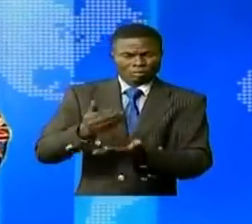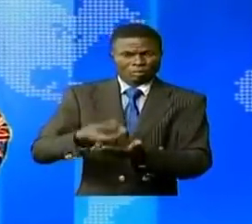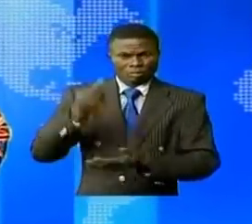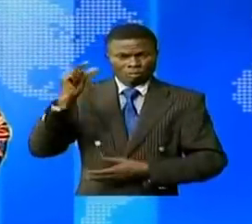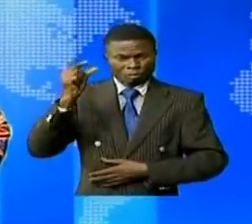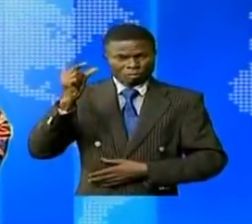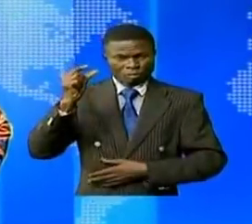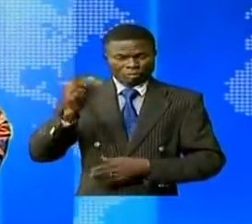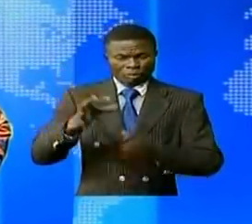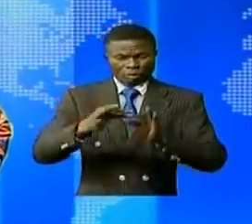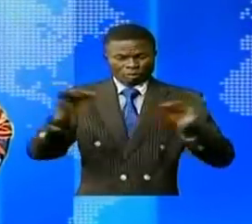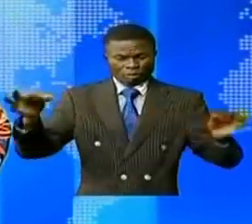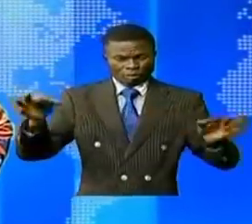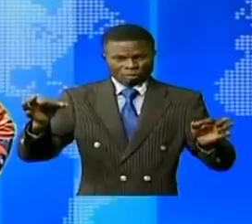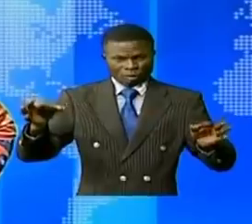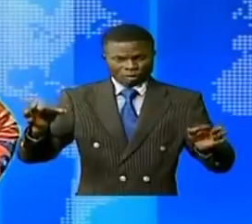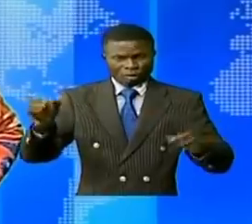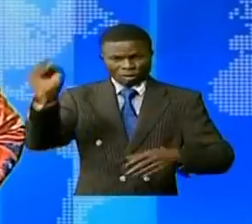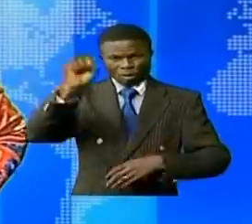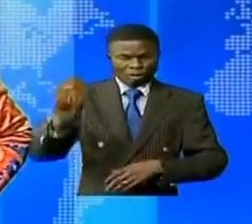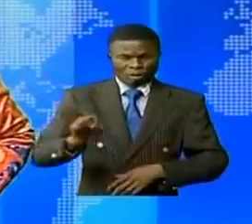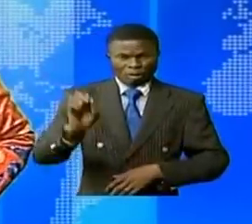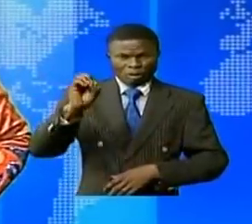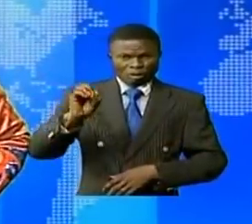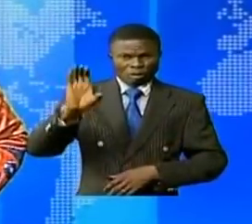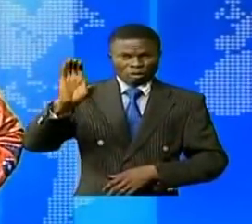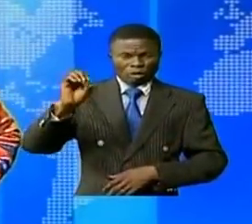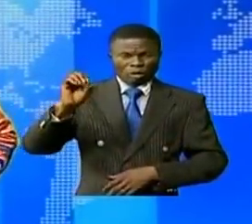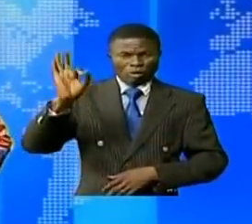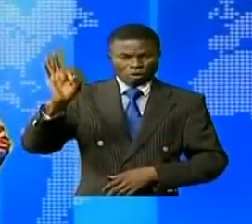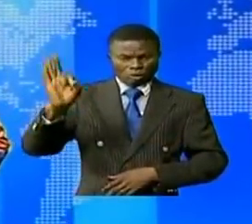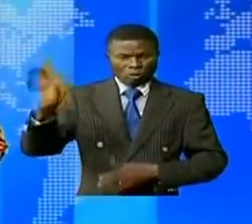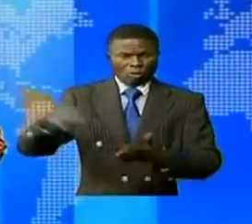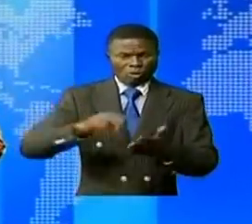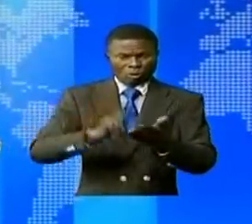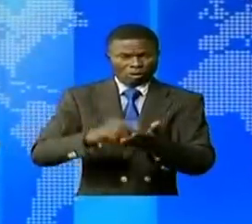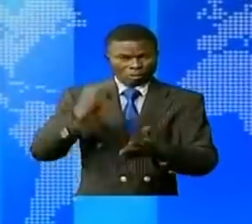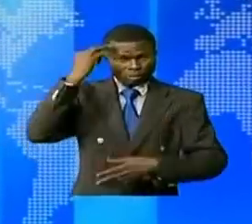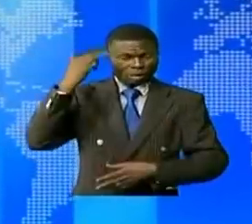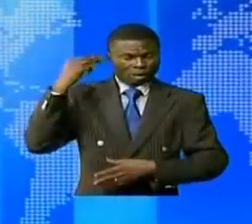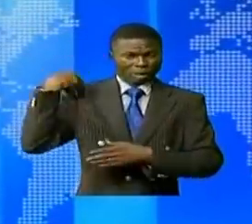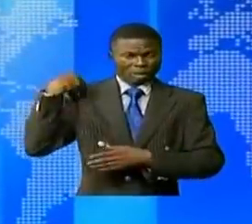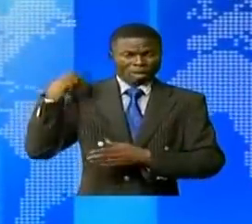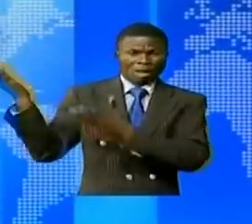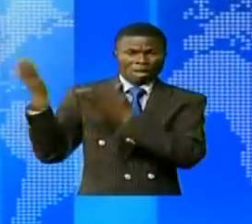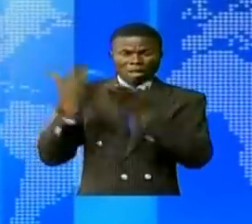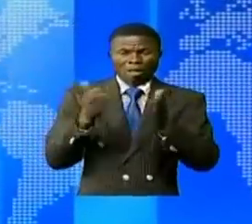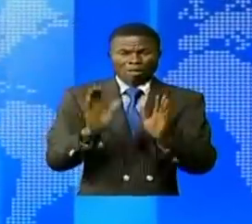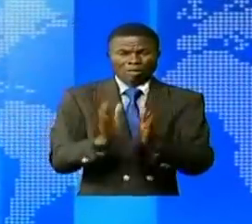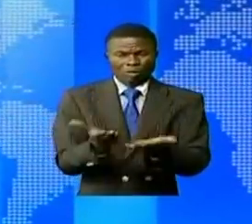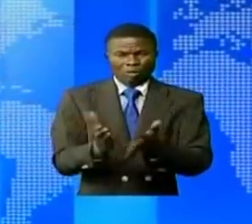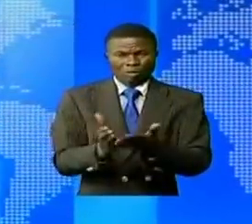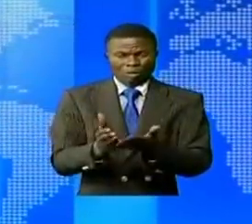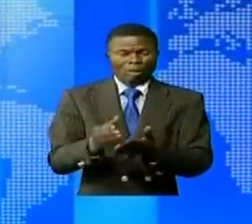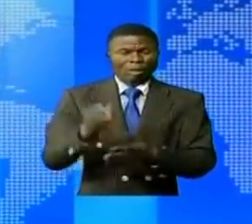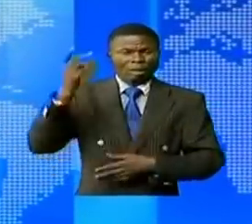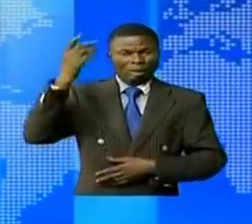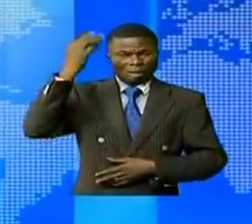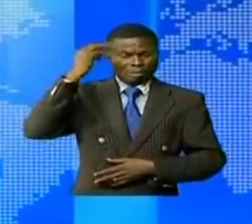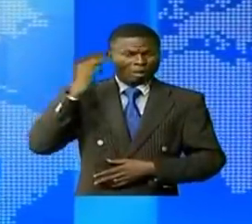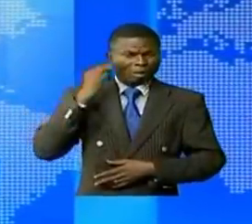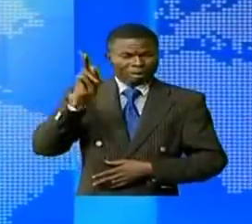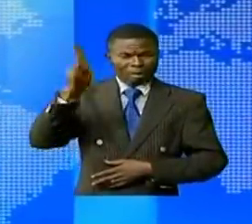de la fibre optique de la SOCOF par un privé vient d'être signé. La ministre d'État du portefeuille, le ministre des Pétentiques et la